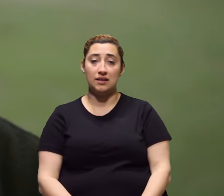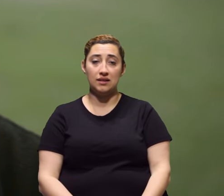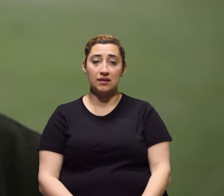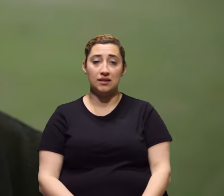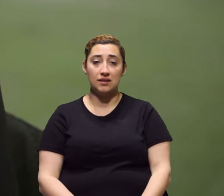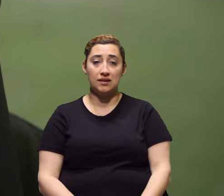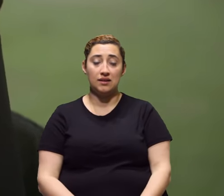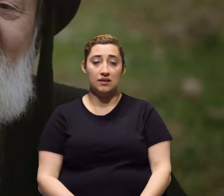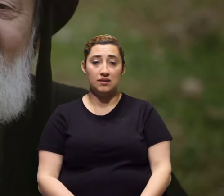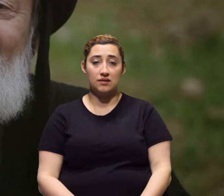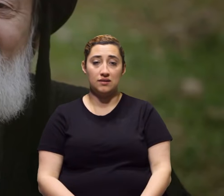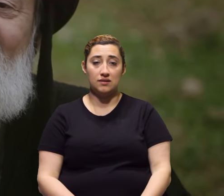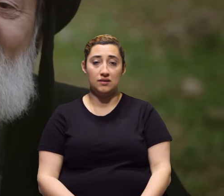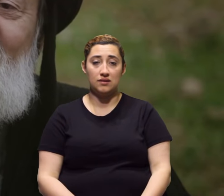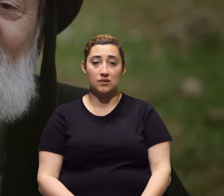açtı Yunus.